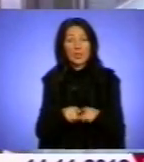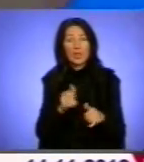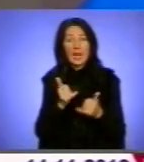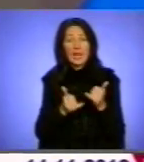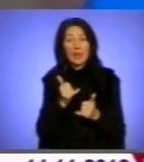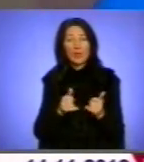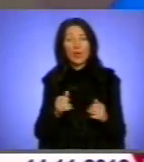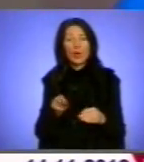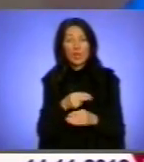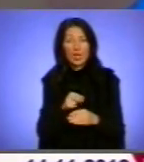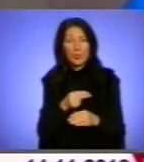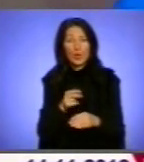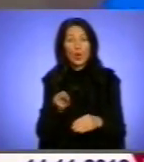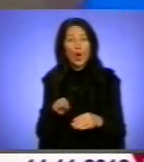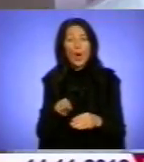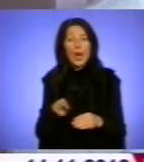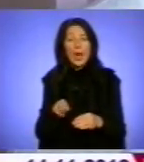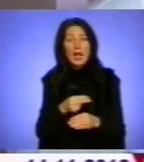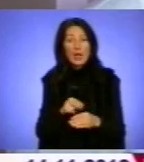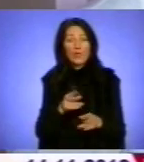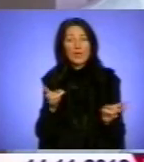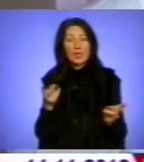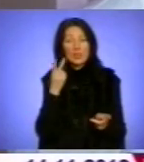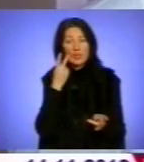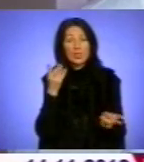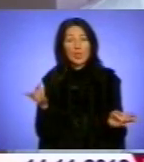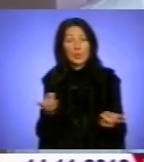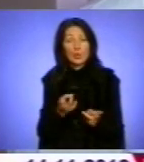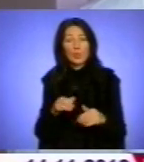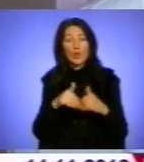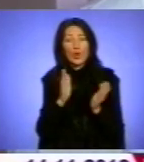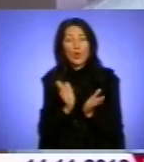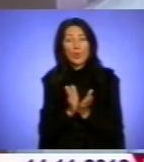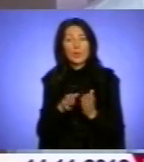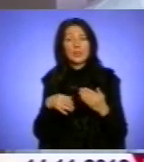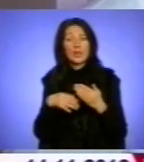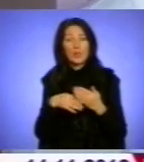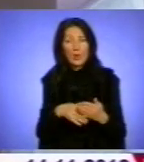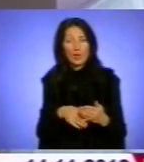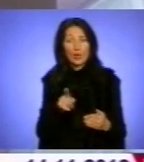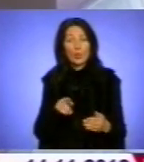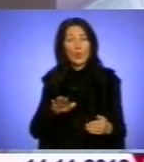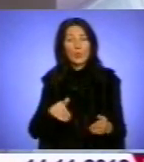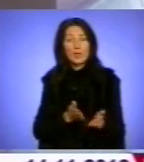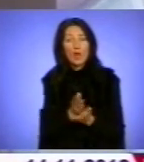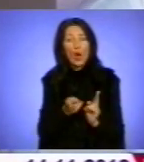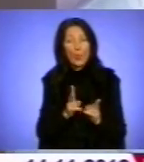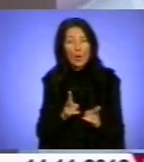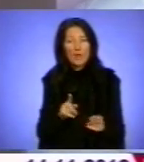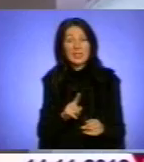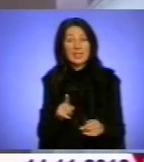хіміотерапію. Лікування завжди потребує комплексних методів. Тому навіть після оперативних втручань